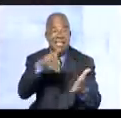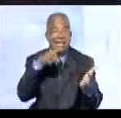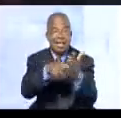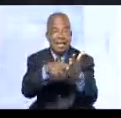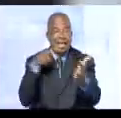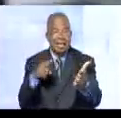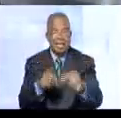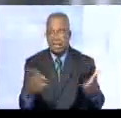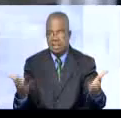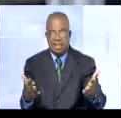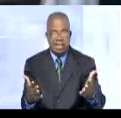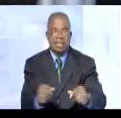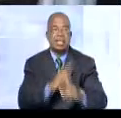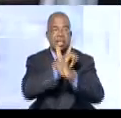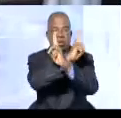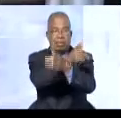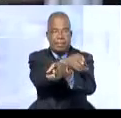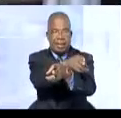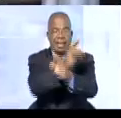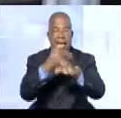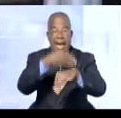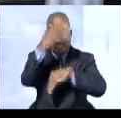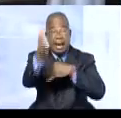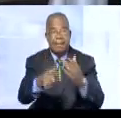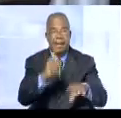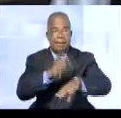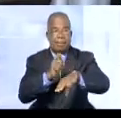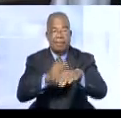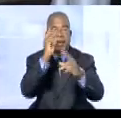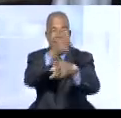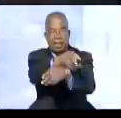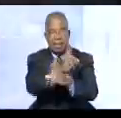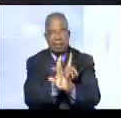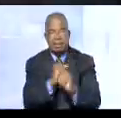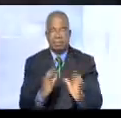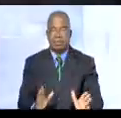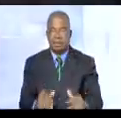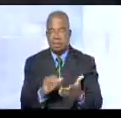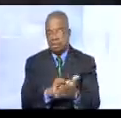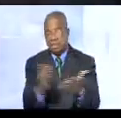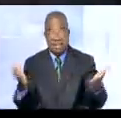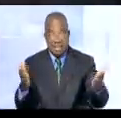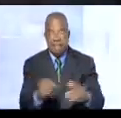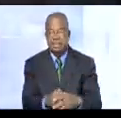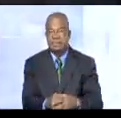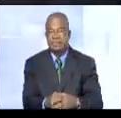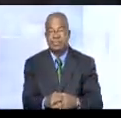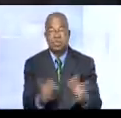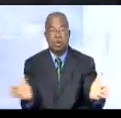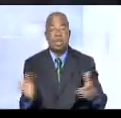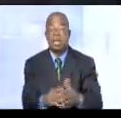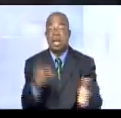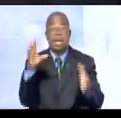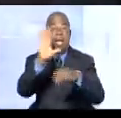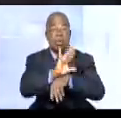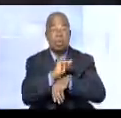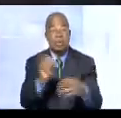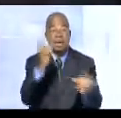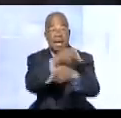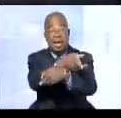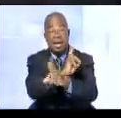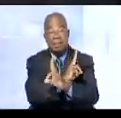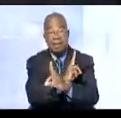accordée par le Premier ministre Daniel Kablan-Duncan au directeur général d'Exim Bank Inde, Nadim Pajetan, il est question de